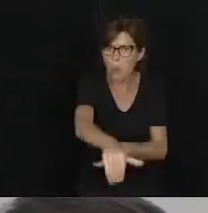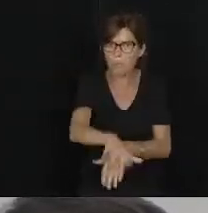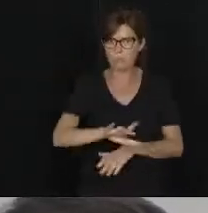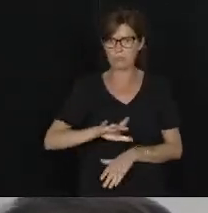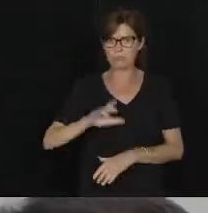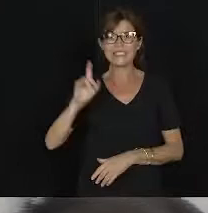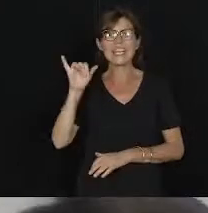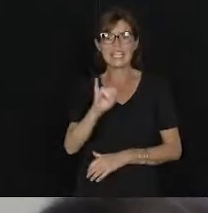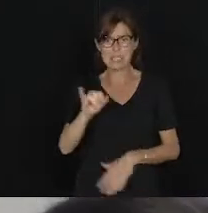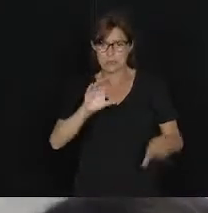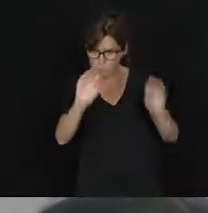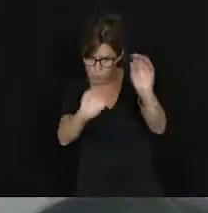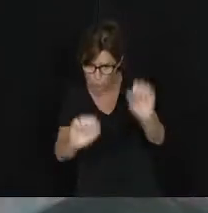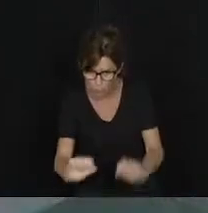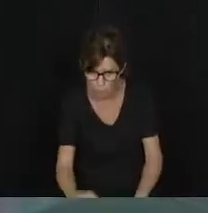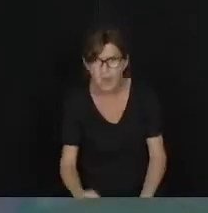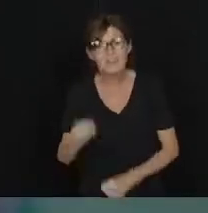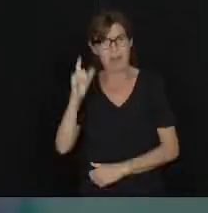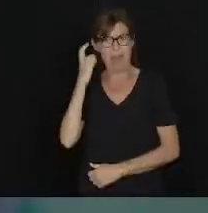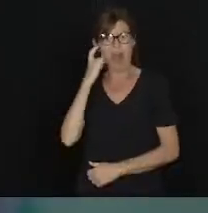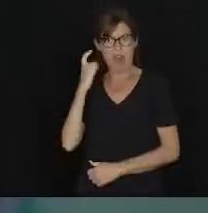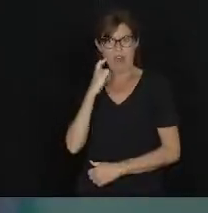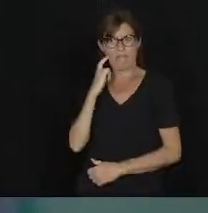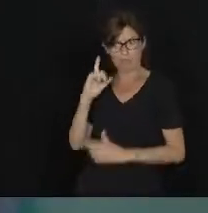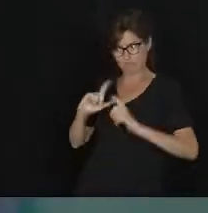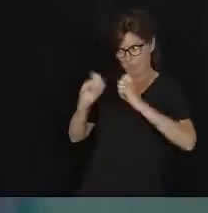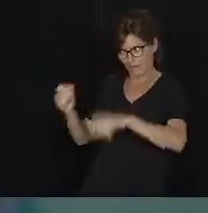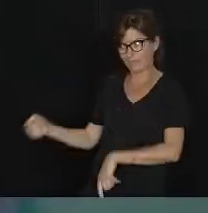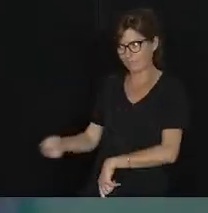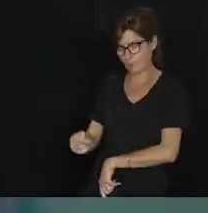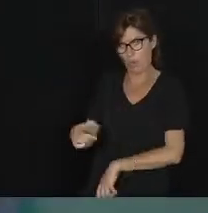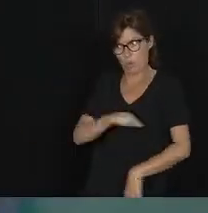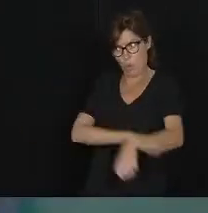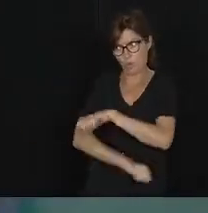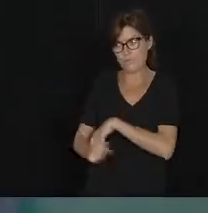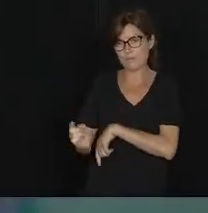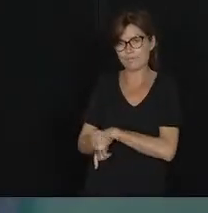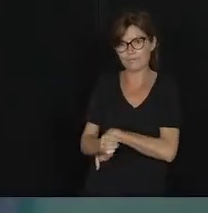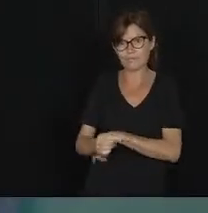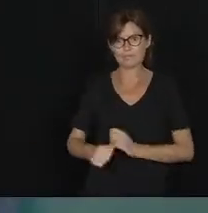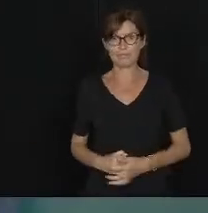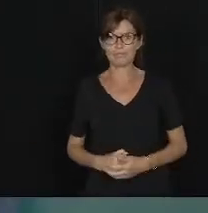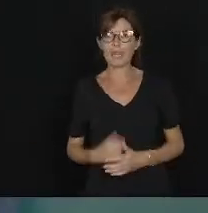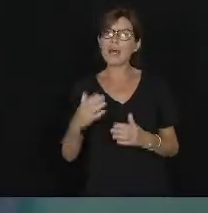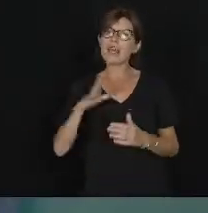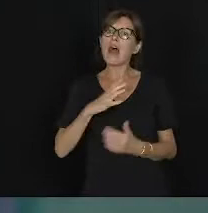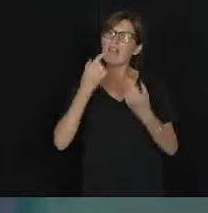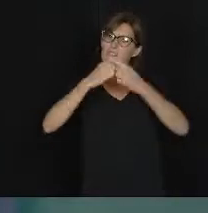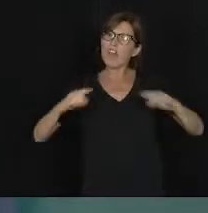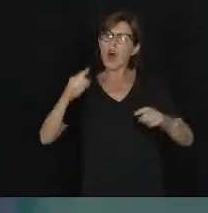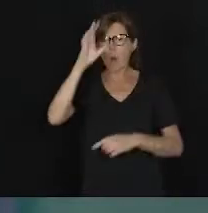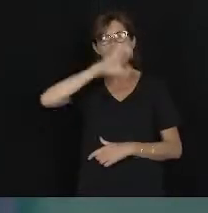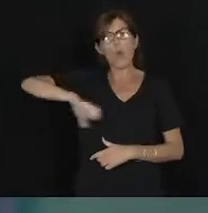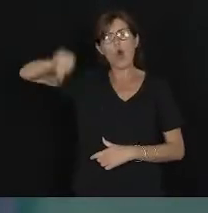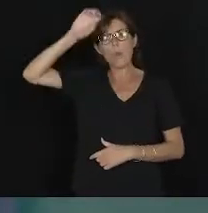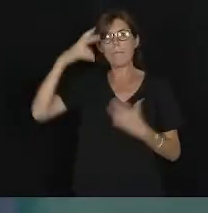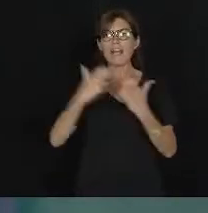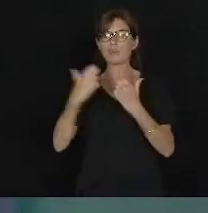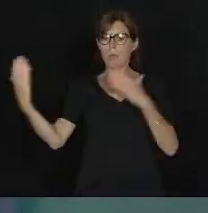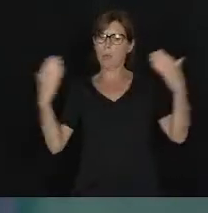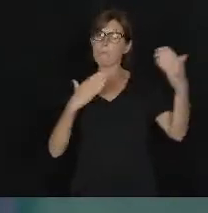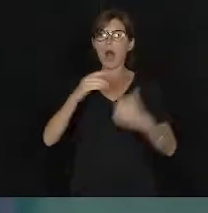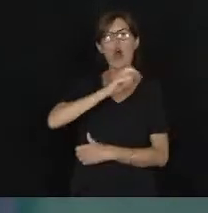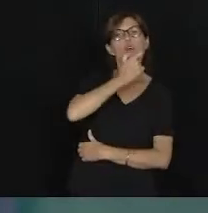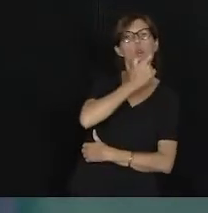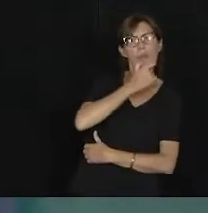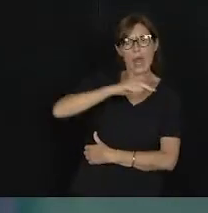inspecteurs d'académie. De ce point de vue, soulignons une différence entre les pays européens. L'Angleterre et l'Allemagne, par exemple, ont tendance